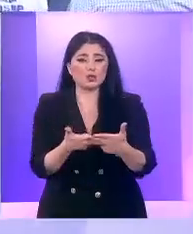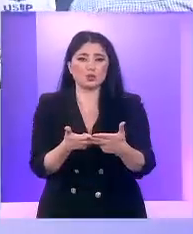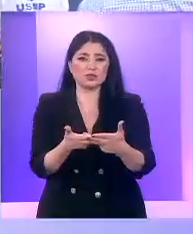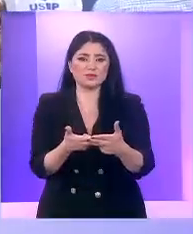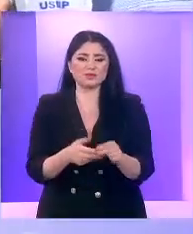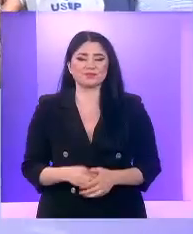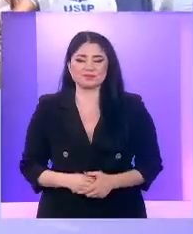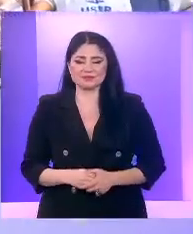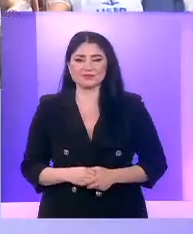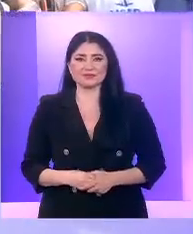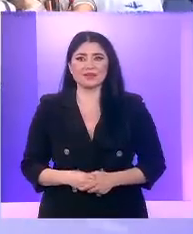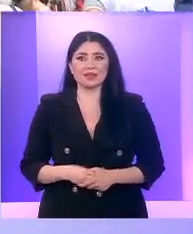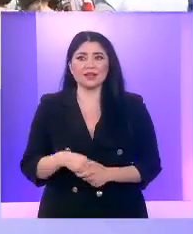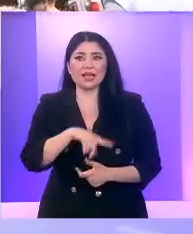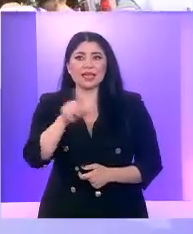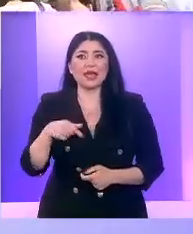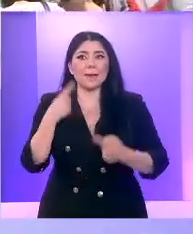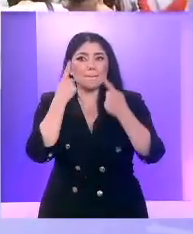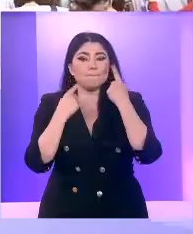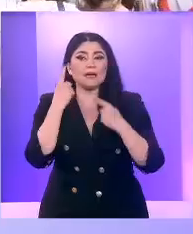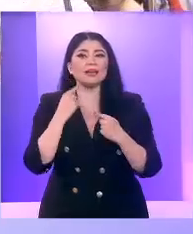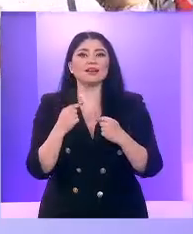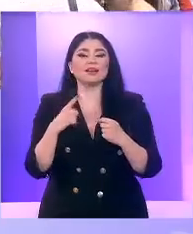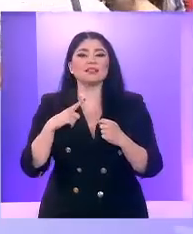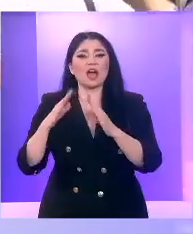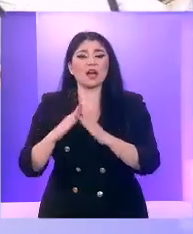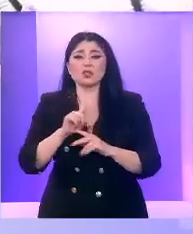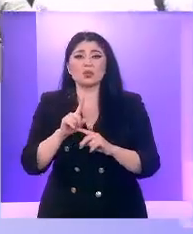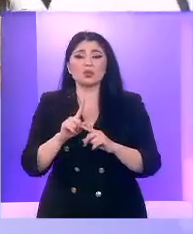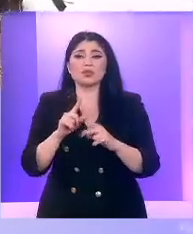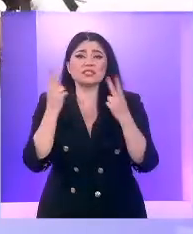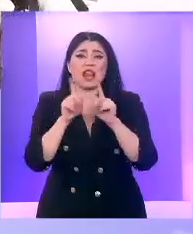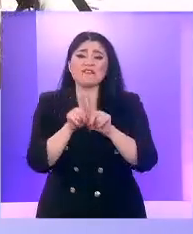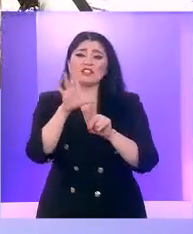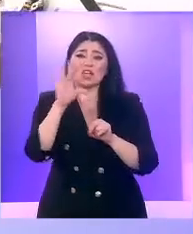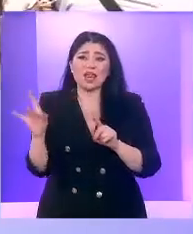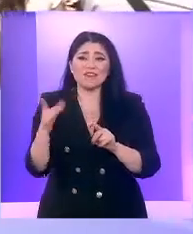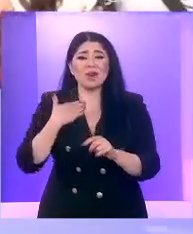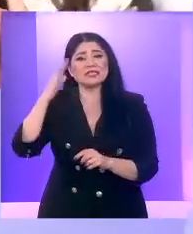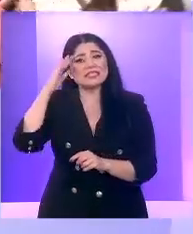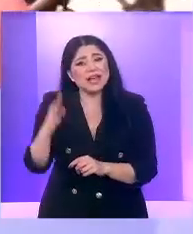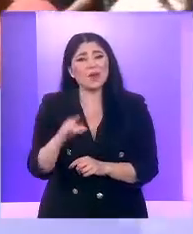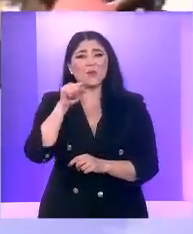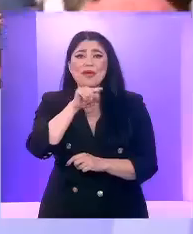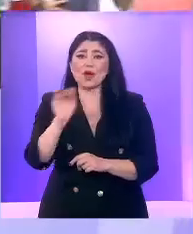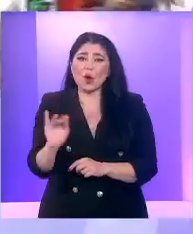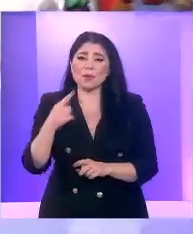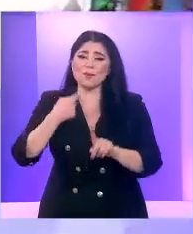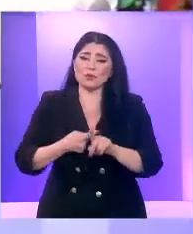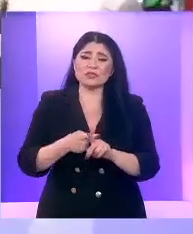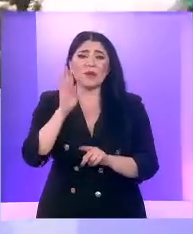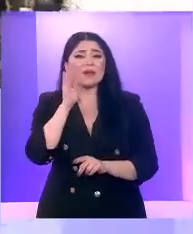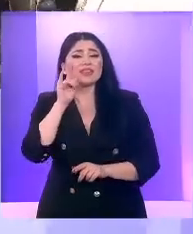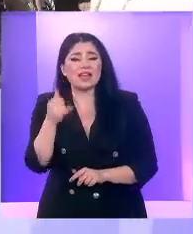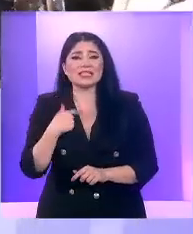ajut. Ei plâng acum acasă pentru că nu sunt la școală și nu înțeleg la fel ca ceilalți, dar vreau să-i salut pe ei și pe părinții lor și să le spun că